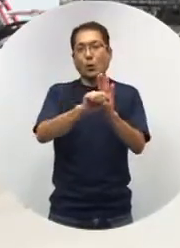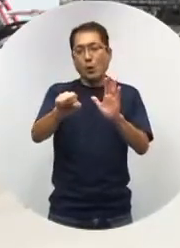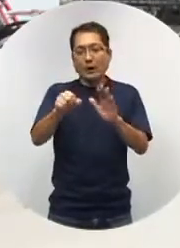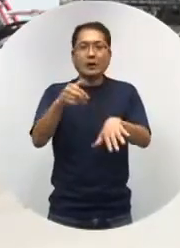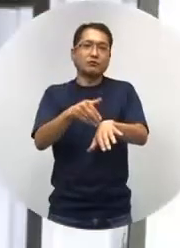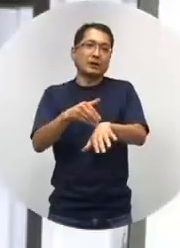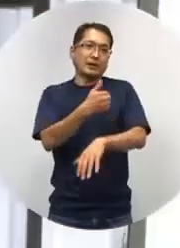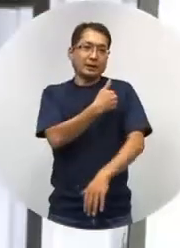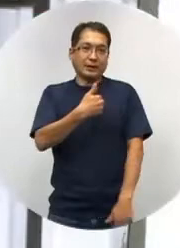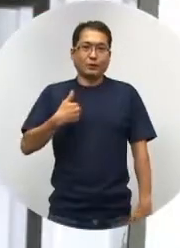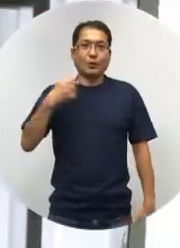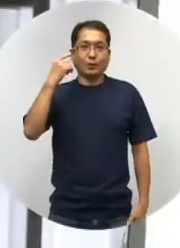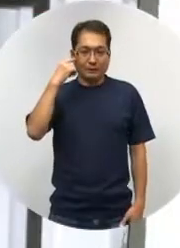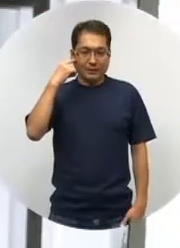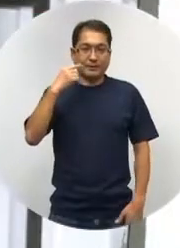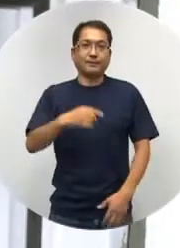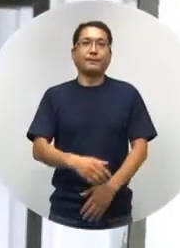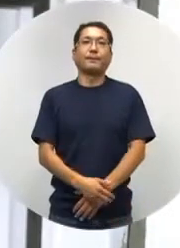思います。